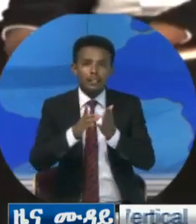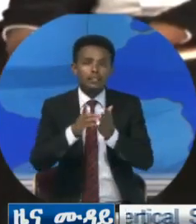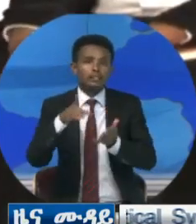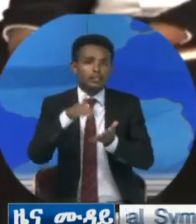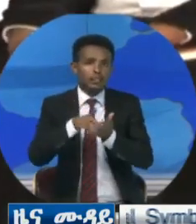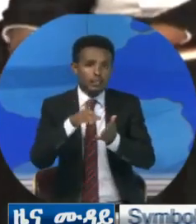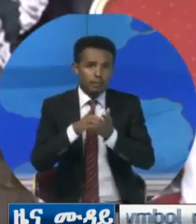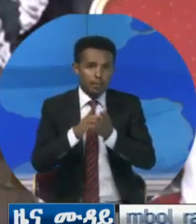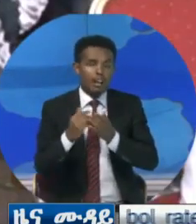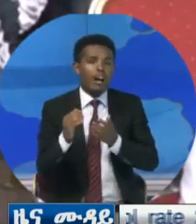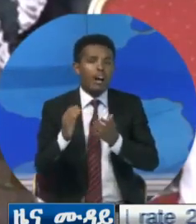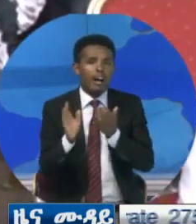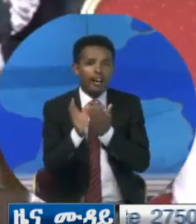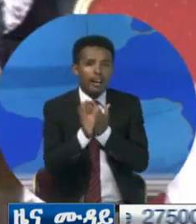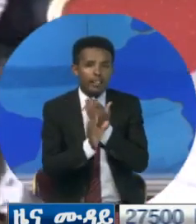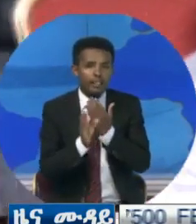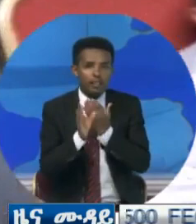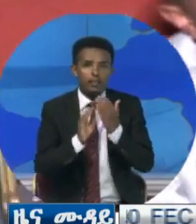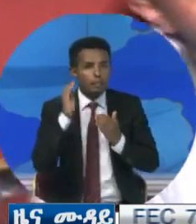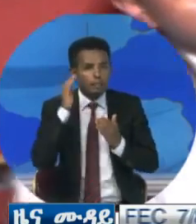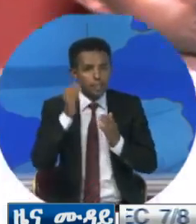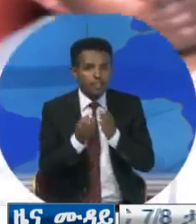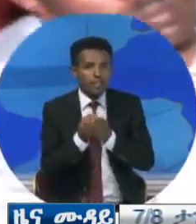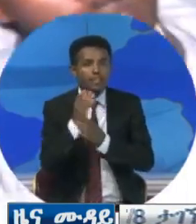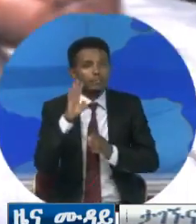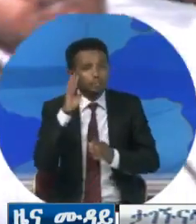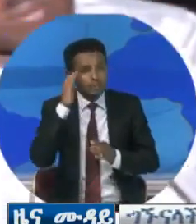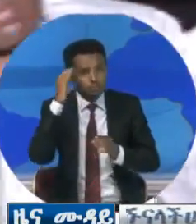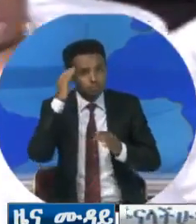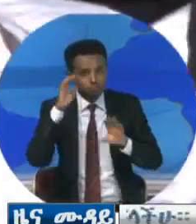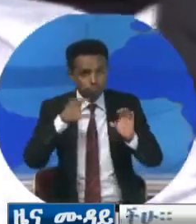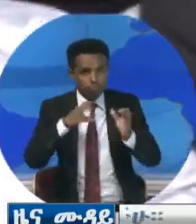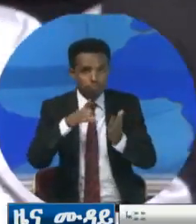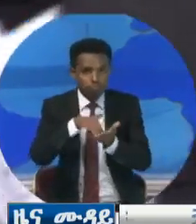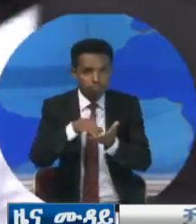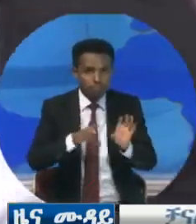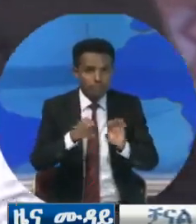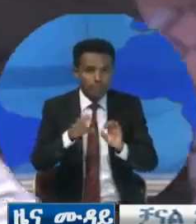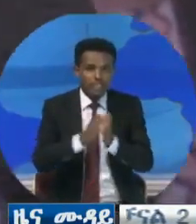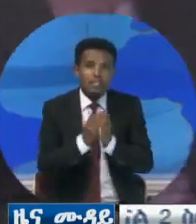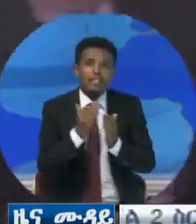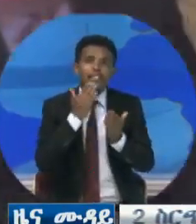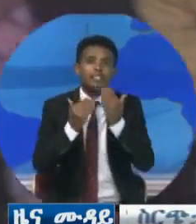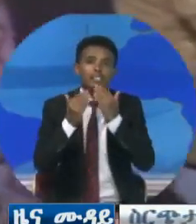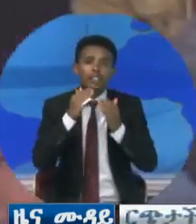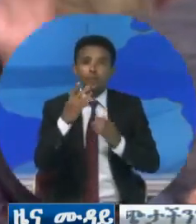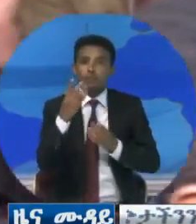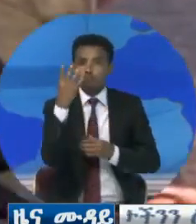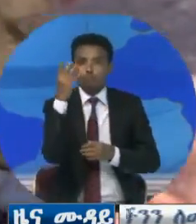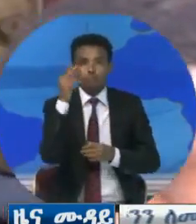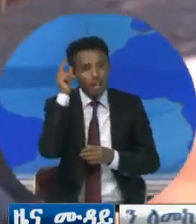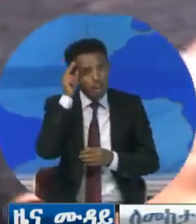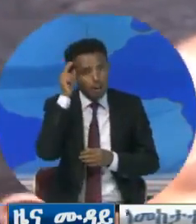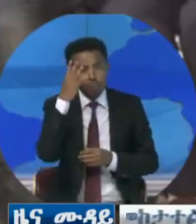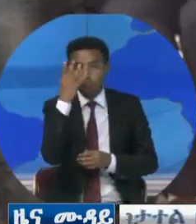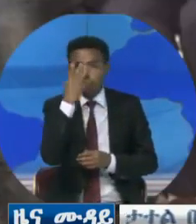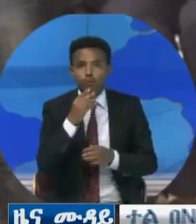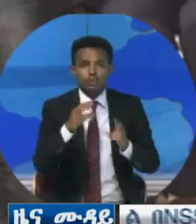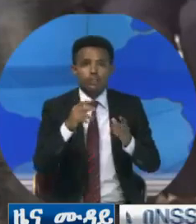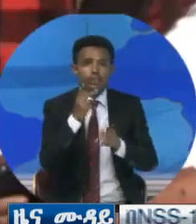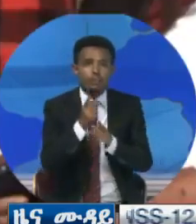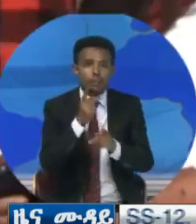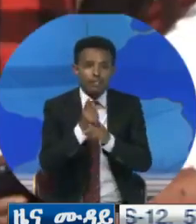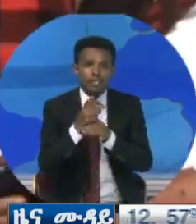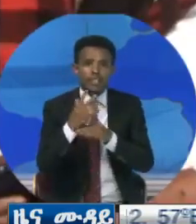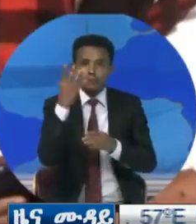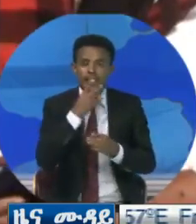በቀል እውቀቶችን በመጠቀም ከተማዋ ልትመራ የምትችልበትን ከተፈጥሮ ጋር የተጣጣመ ባህላዊ ውበቱን የጠበቀና በቴክኖሎጂ የመጠቀ የስማርት